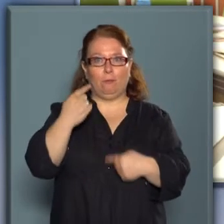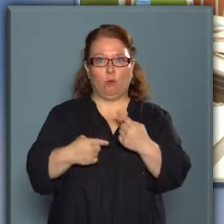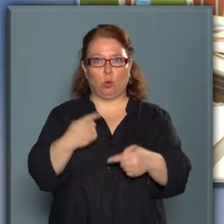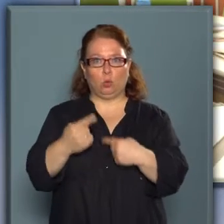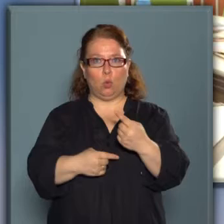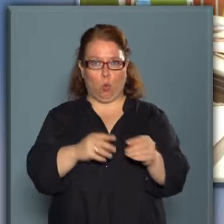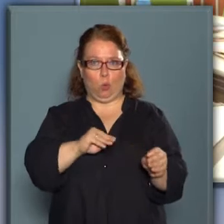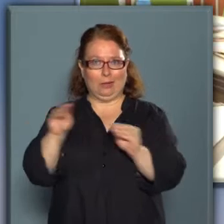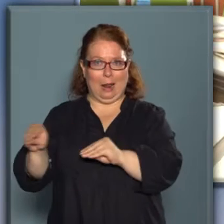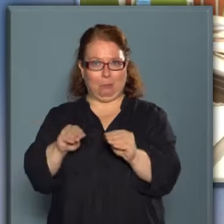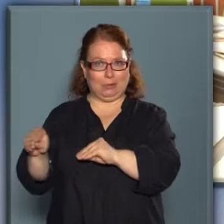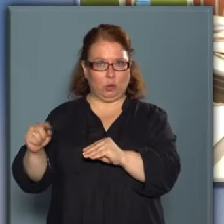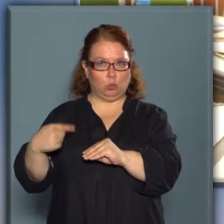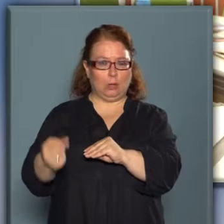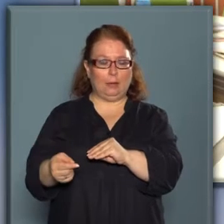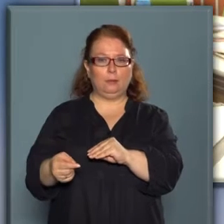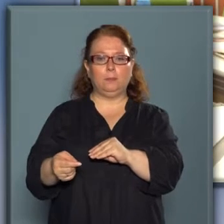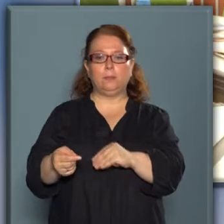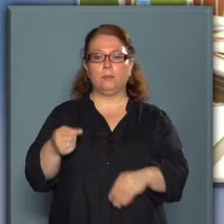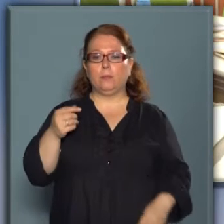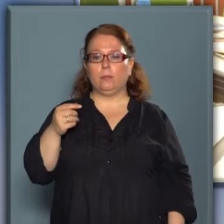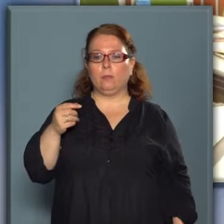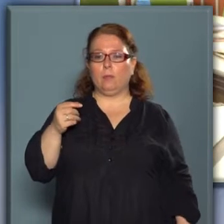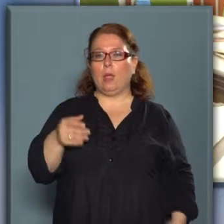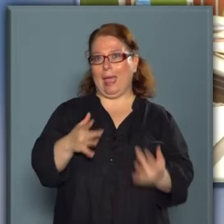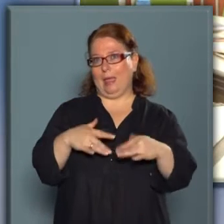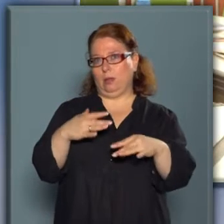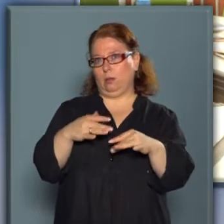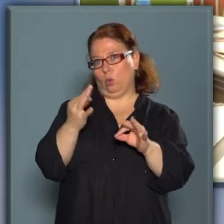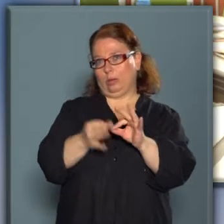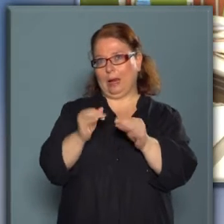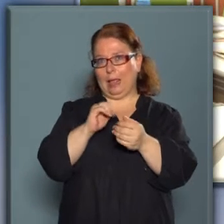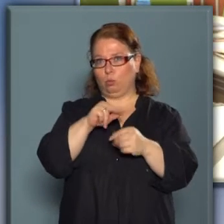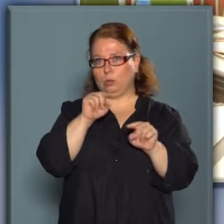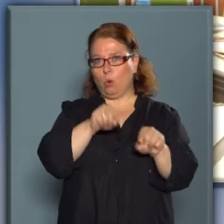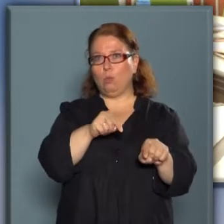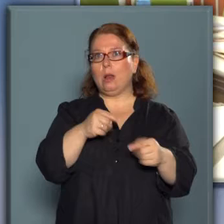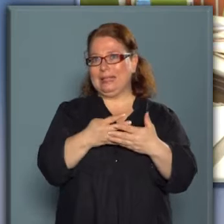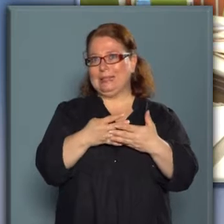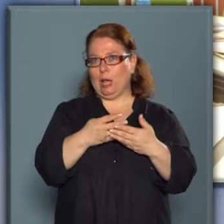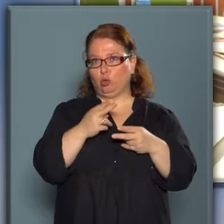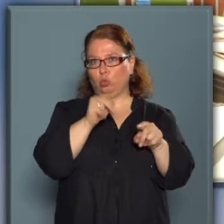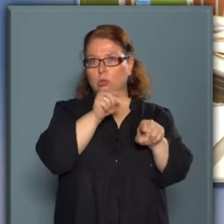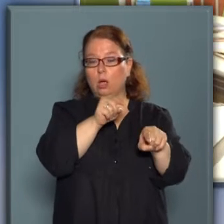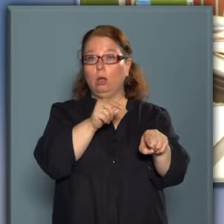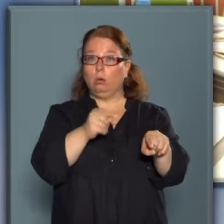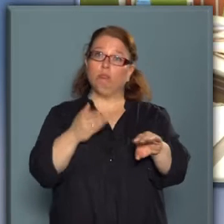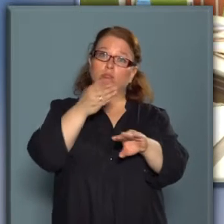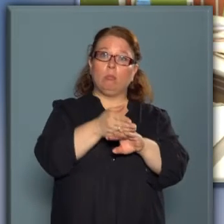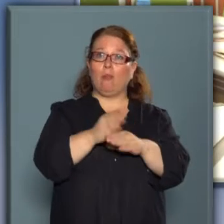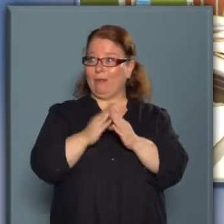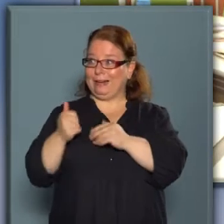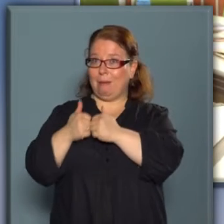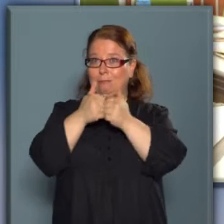a kitelepítés 60 éves évfordulója, a Helytörténeti Múzeumban, itt a Szitás utcában, és akkor elmentem én